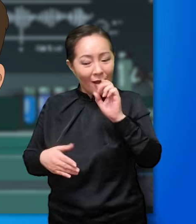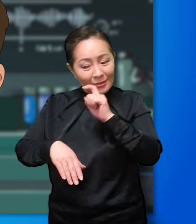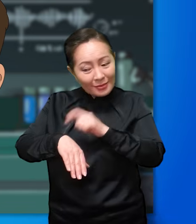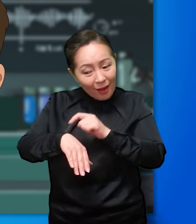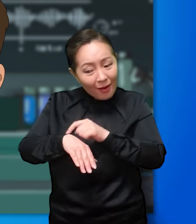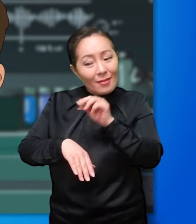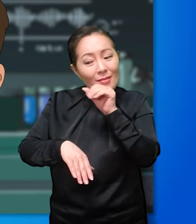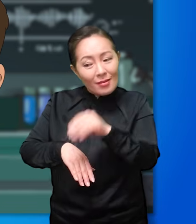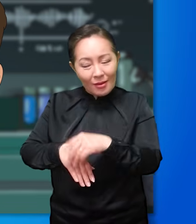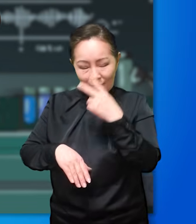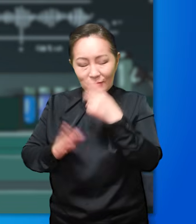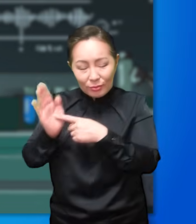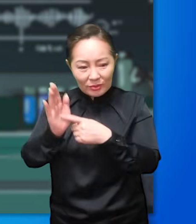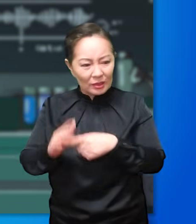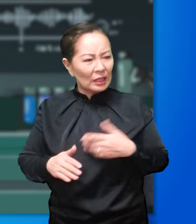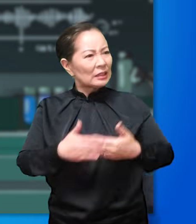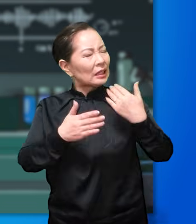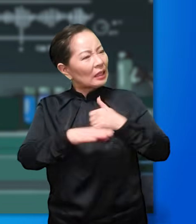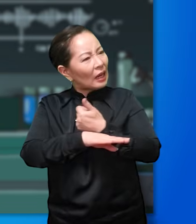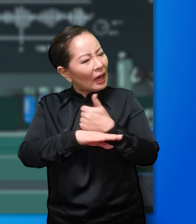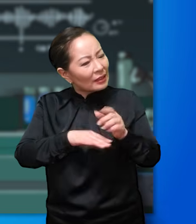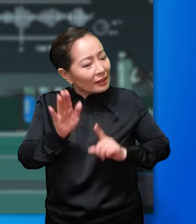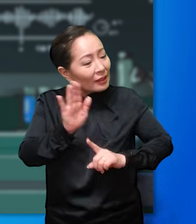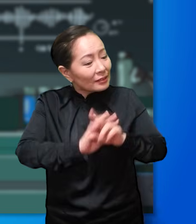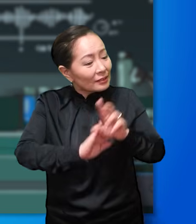да. Бил нөө. Билээ.